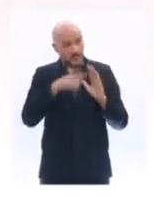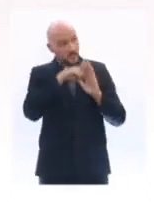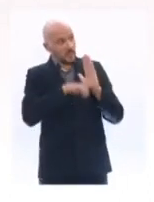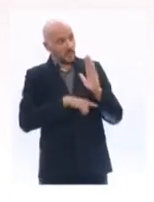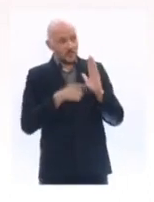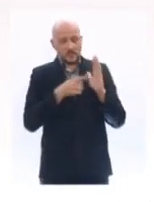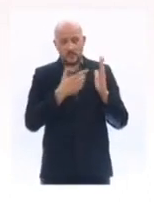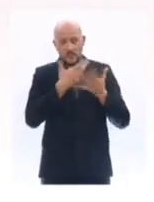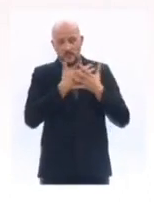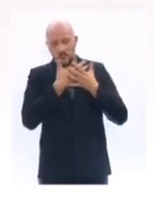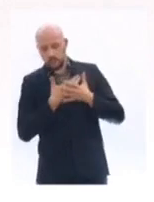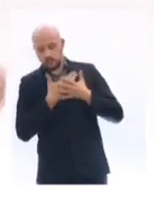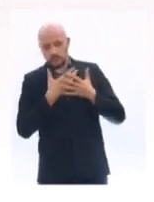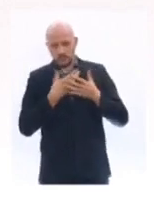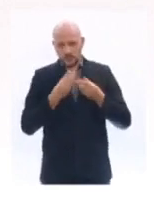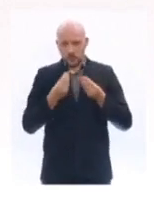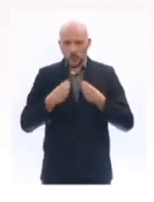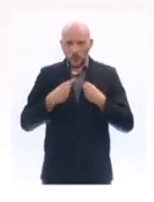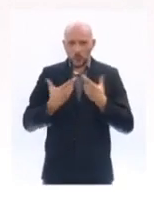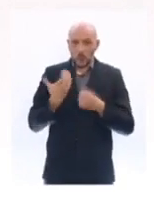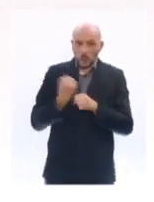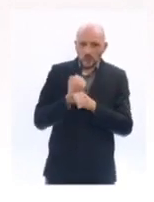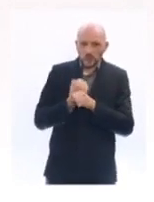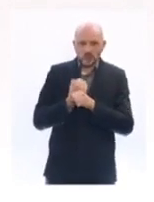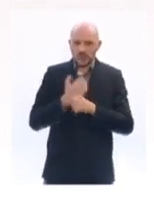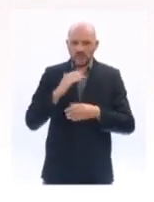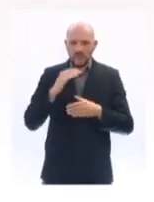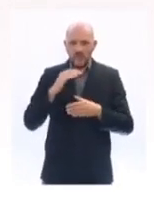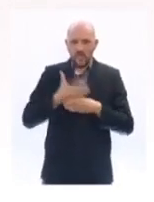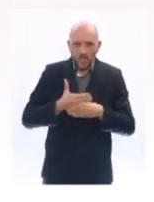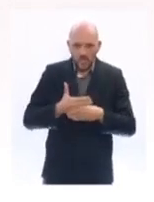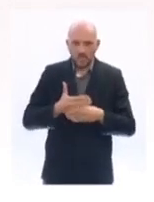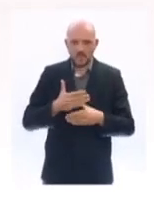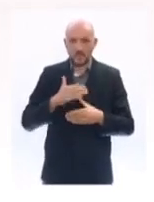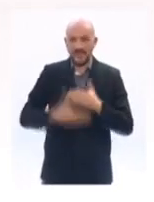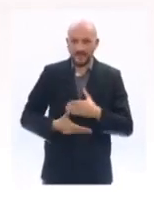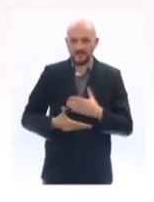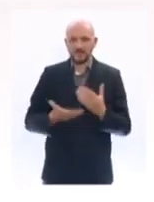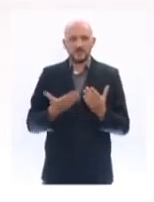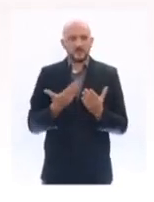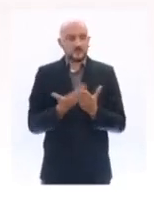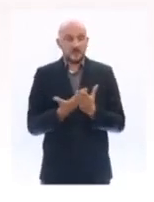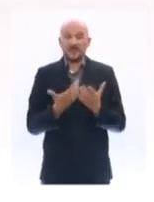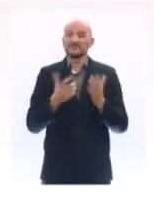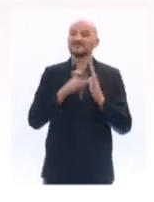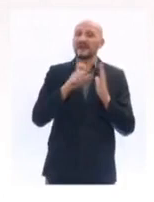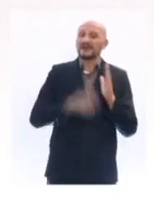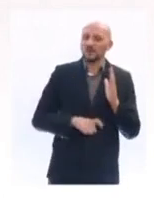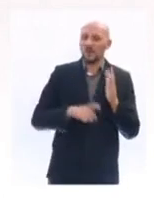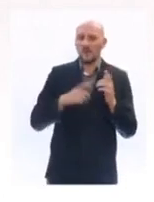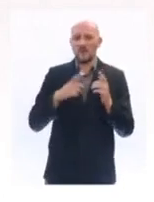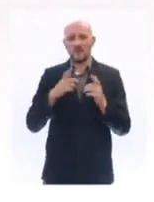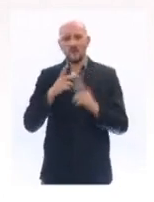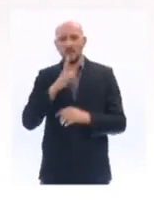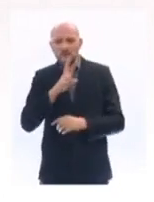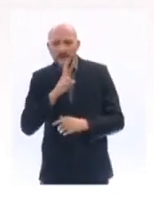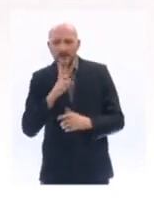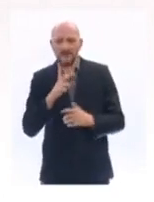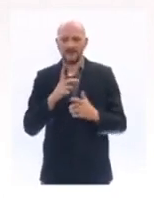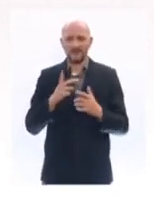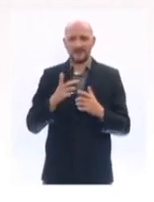Je pense aussi à ceux dont l'activité qui, sans être interdite, subit de plein fouet les conséquences de la